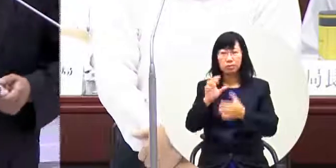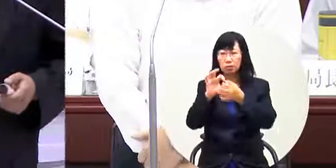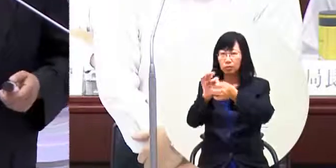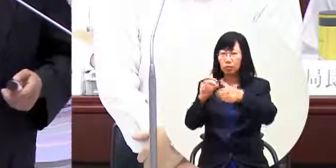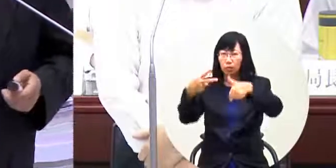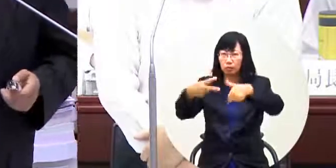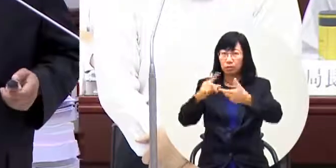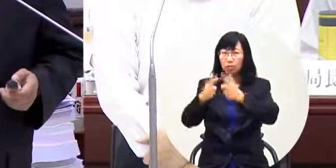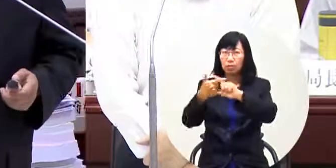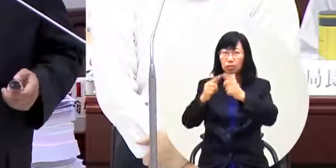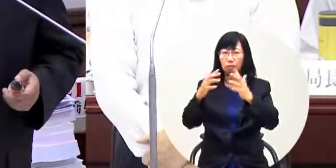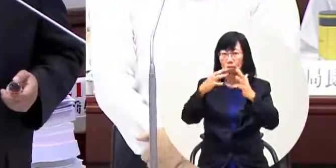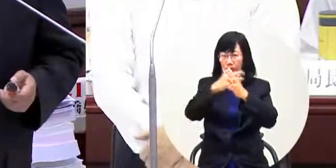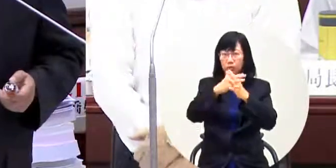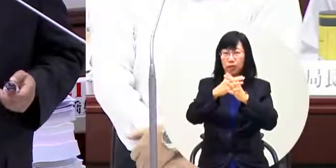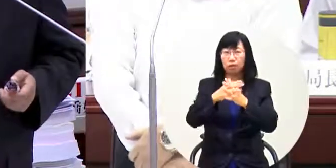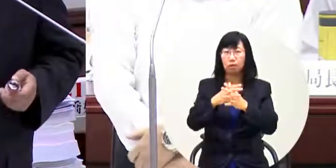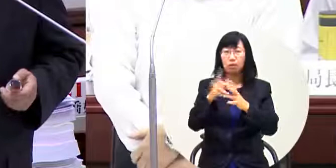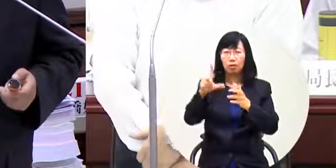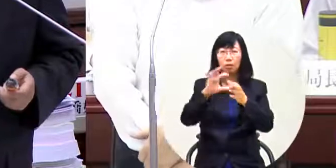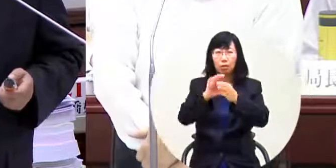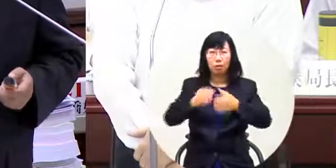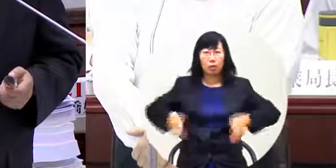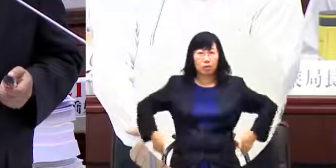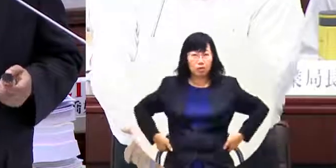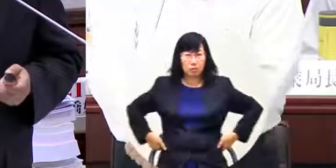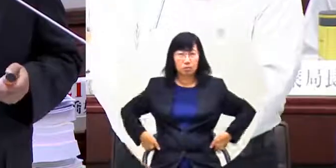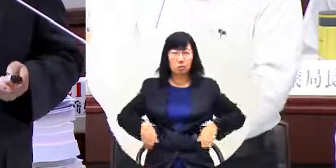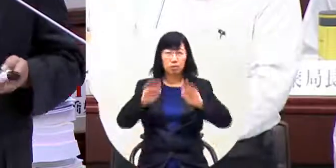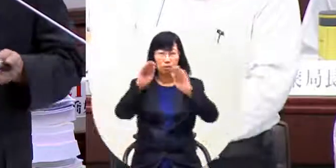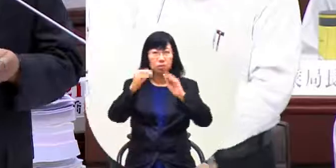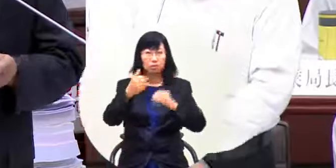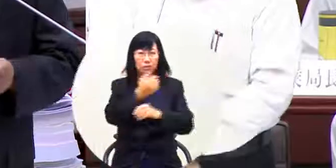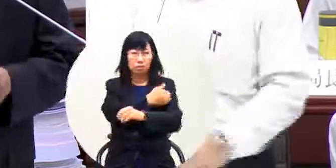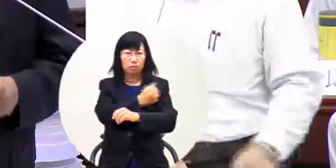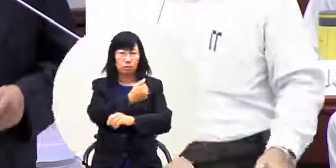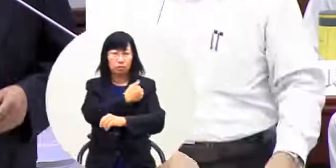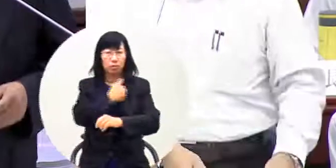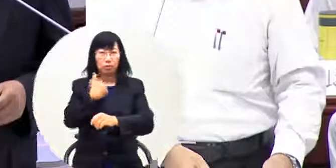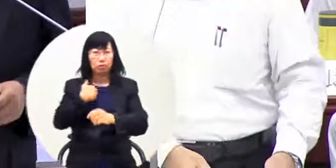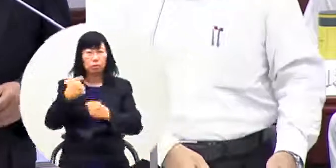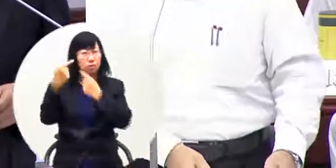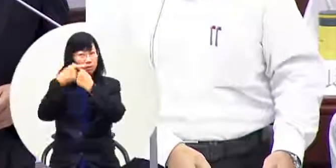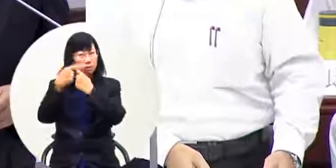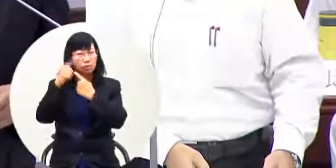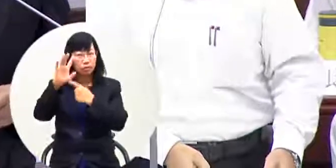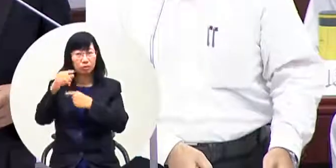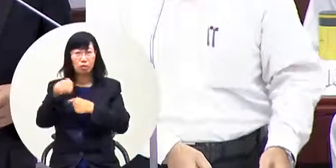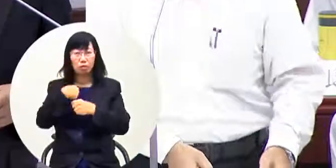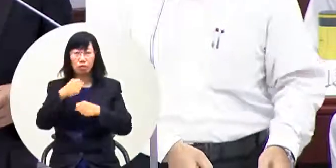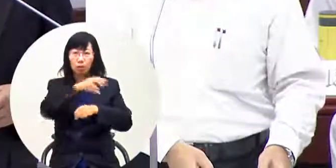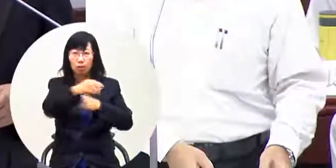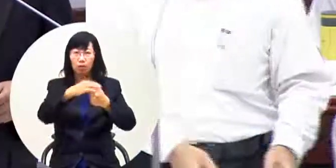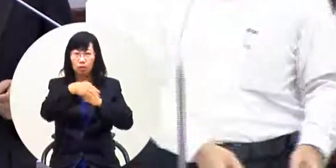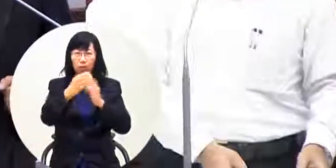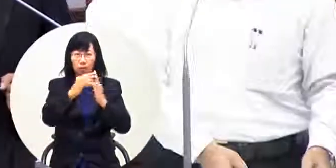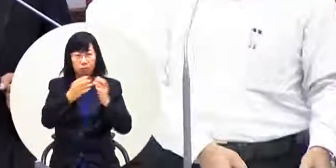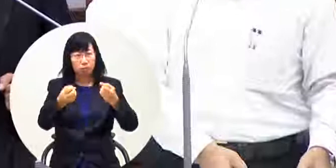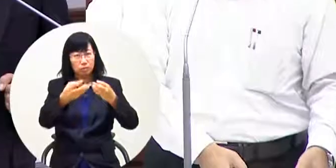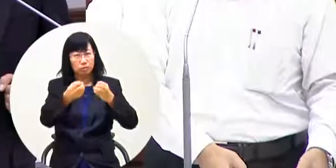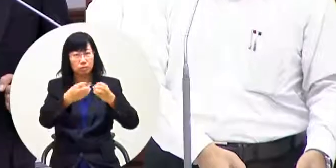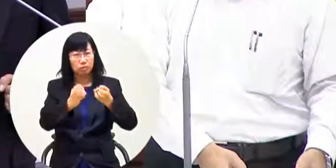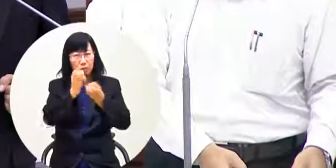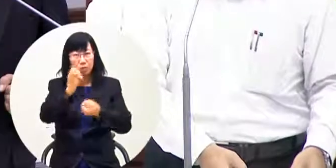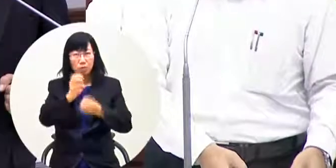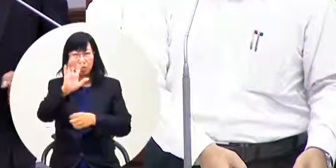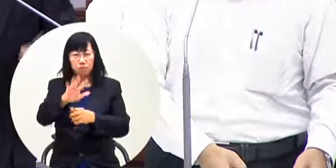情况的研究的一个关心哦。那这部分其实我们跟环保局有很多的一些密切的讨论哈。那基本上那个研究基本上它是提出的